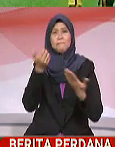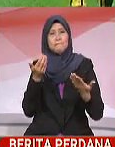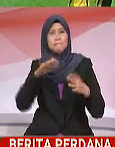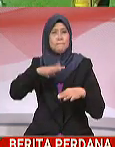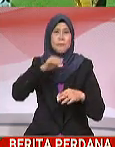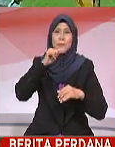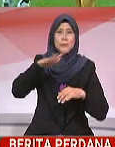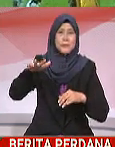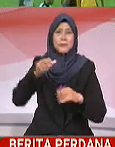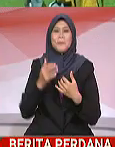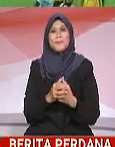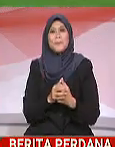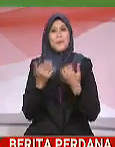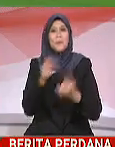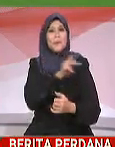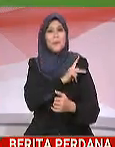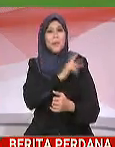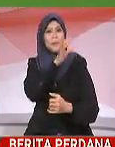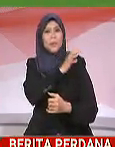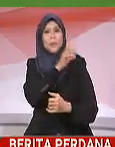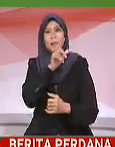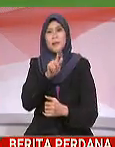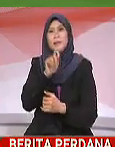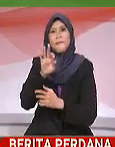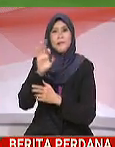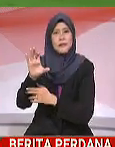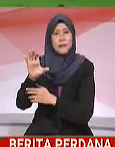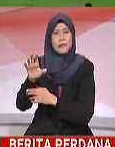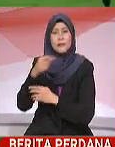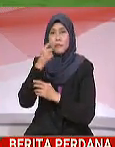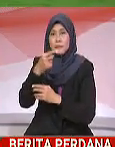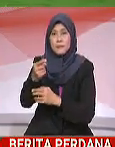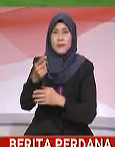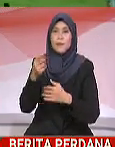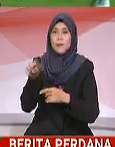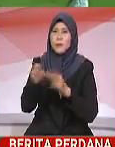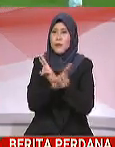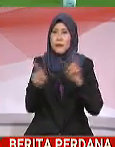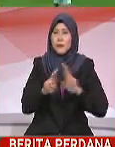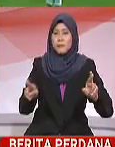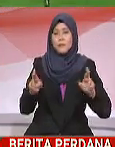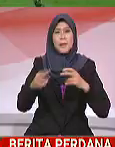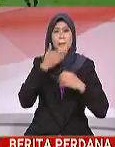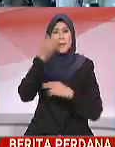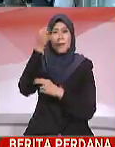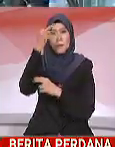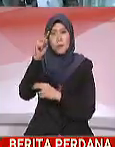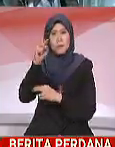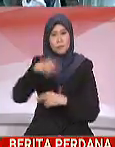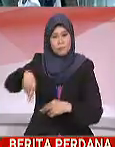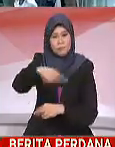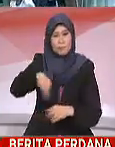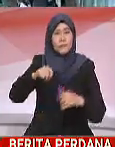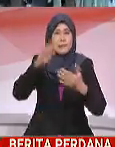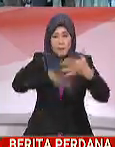memuaskan sementara itu ketua jurulatih TFC nafuzi Zin berkata beliau sudah membuat persiapan terbaik untuk anak buahnya menghadapi